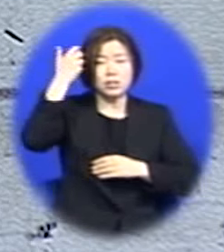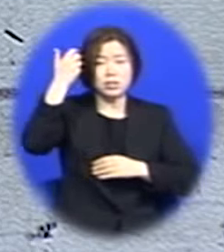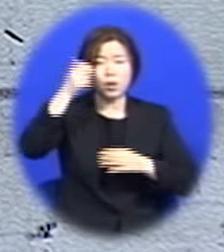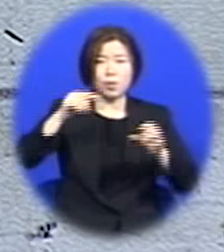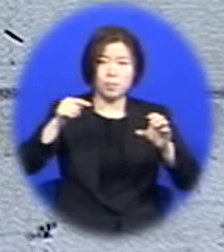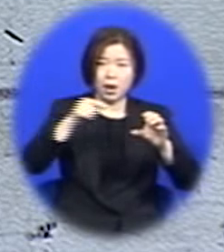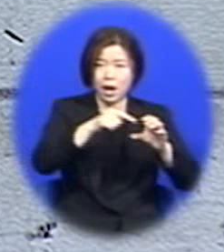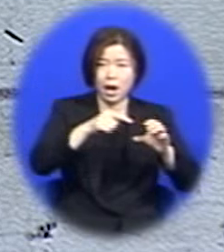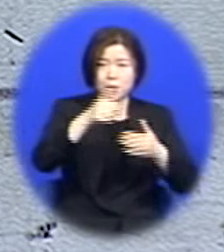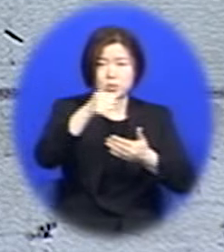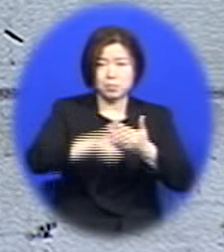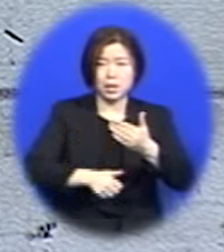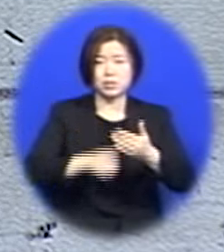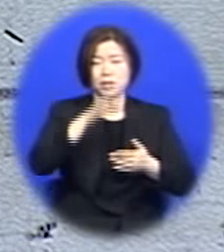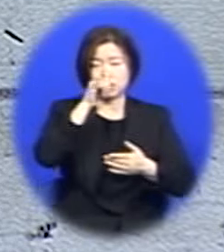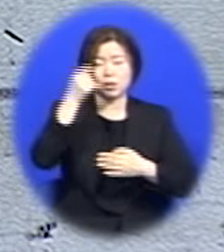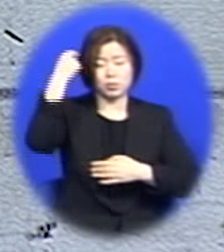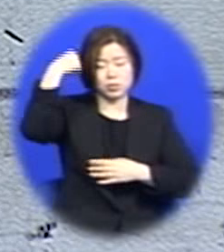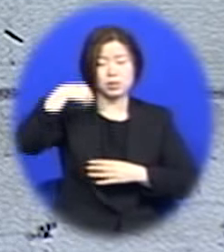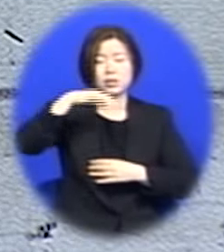빠져 있다고 느껴져요.